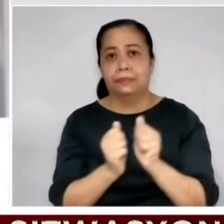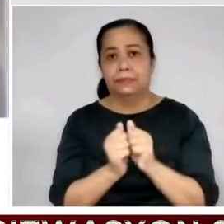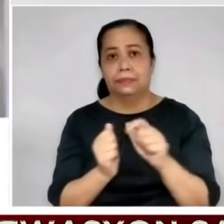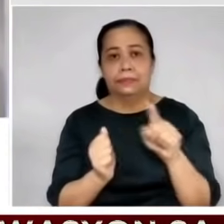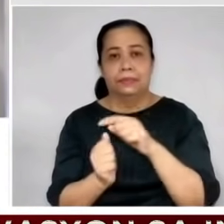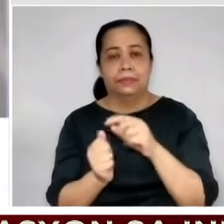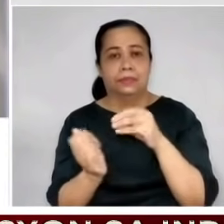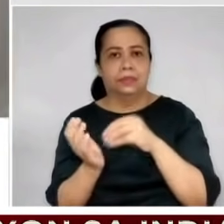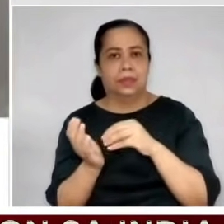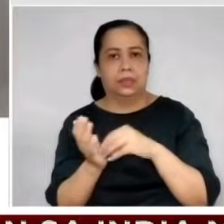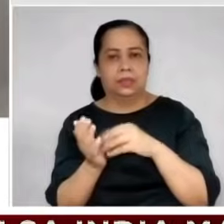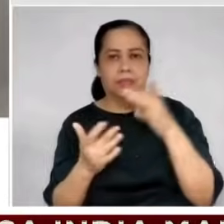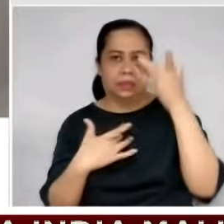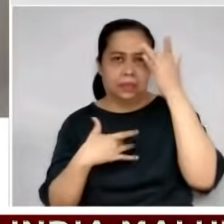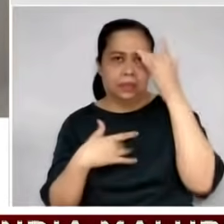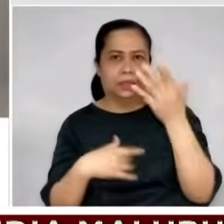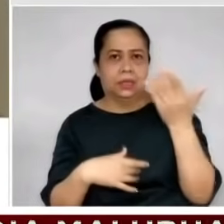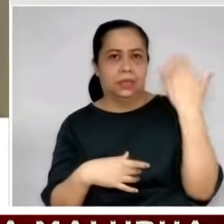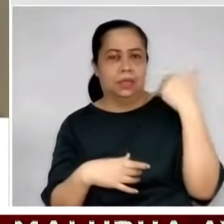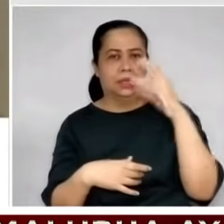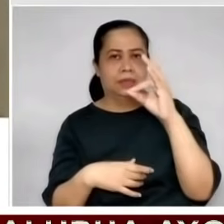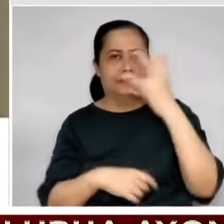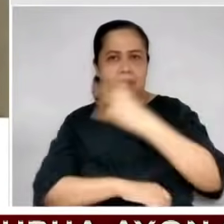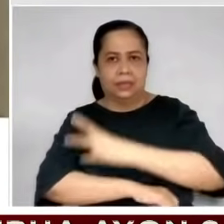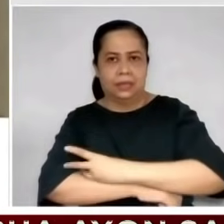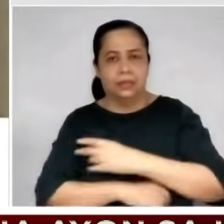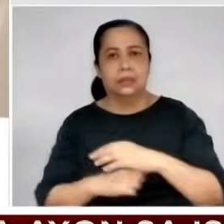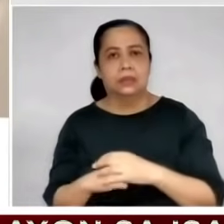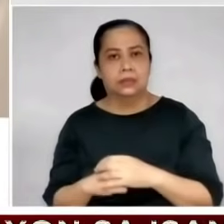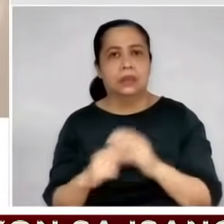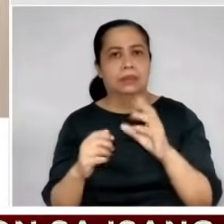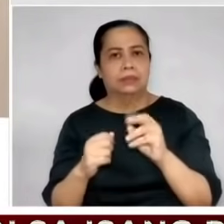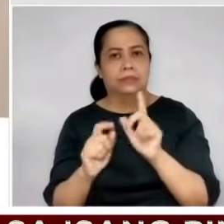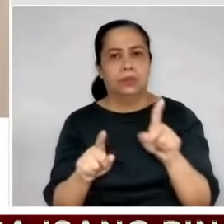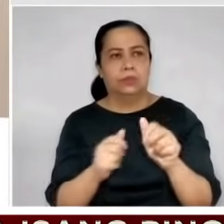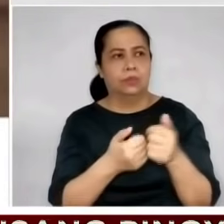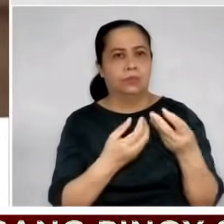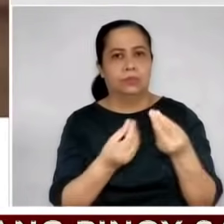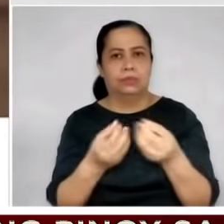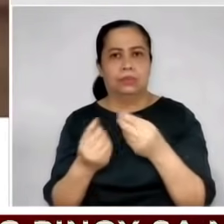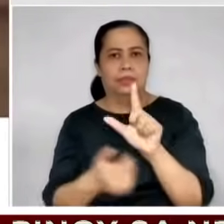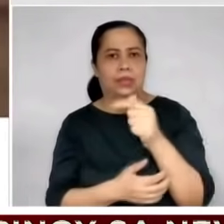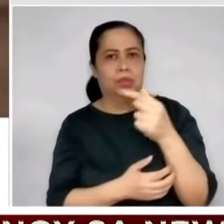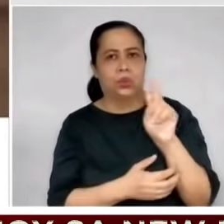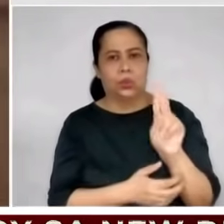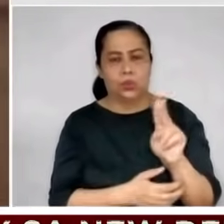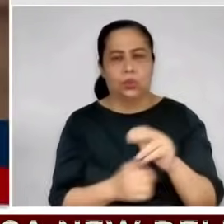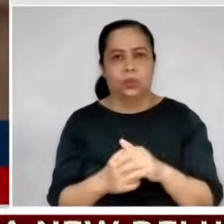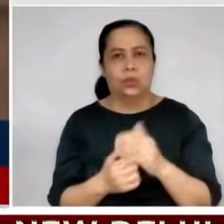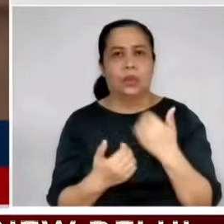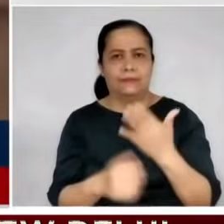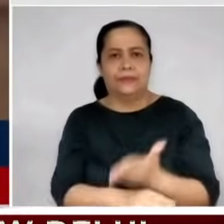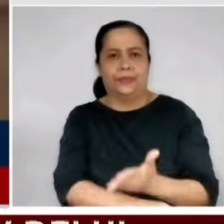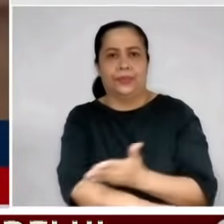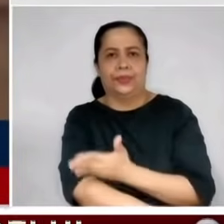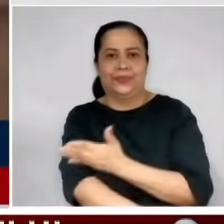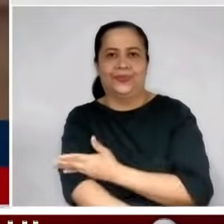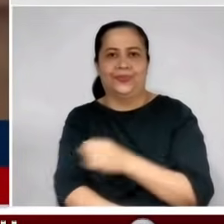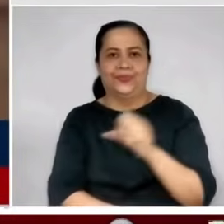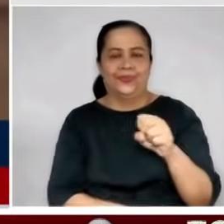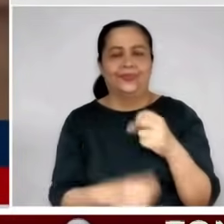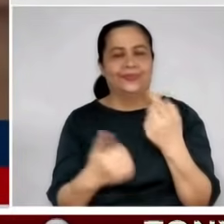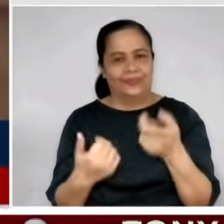kaso ng sakit sa nakalipas na 7 araw at ang pagtugon ng iba-ibang LGU. May improvement naman. Ano? As we have